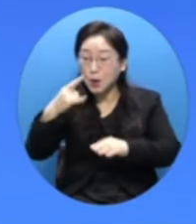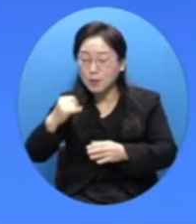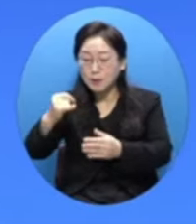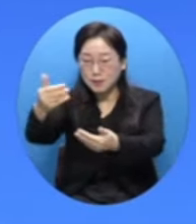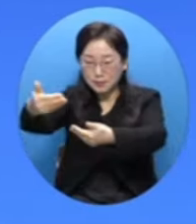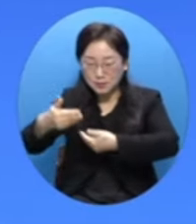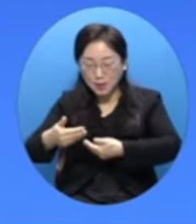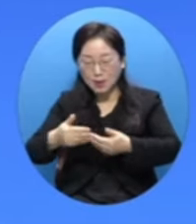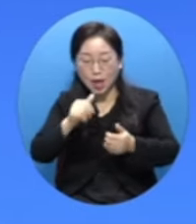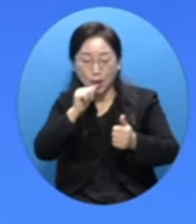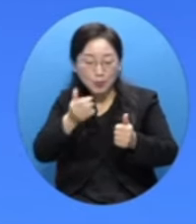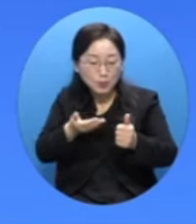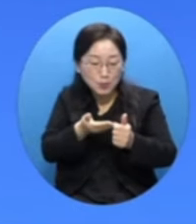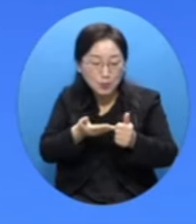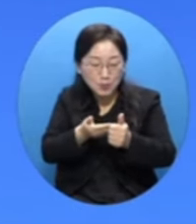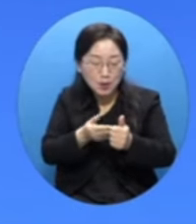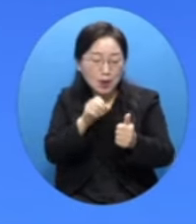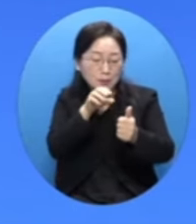너는